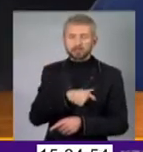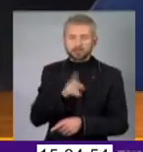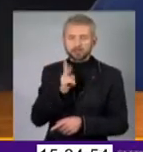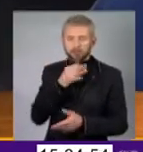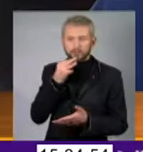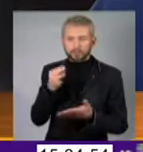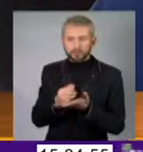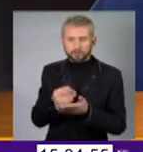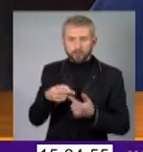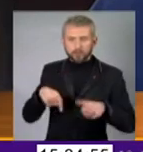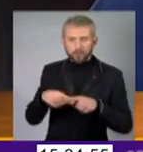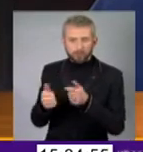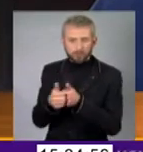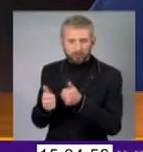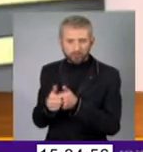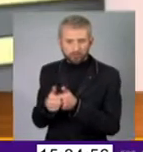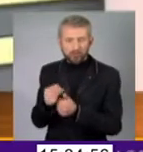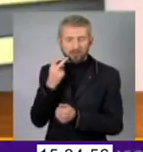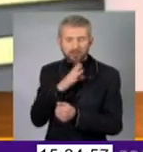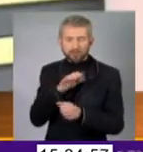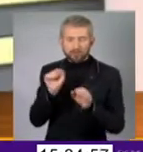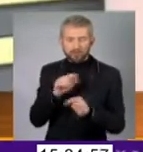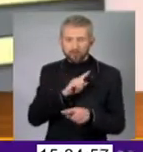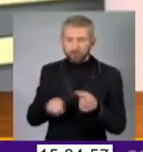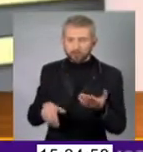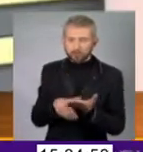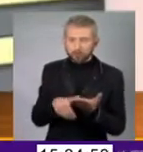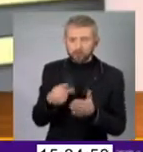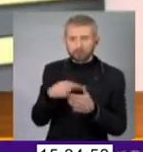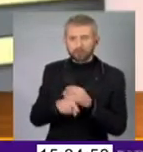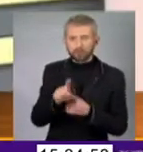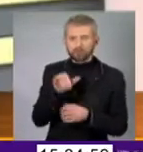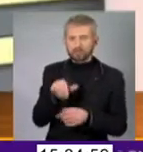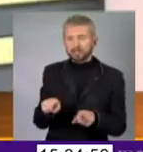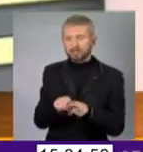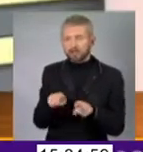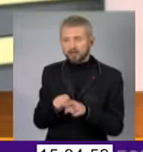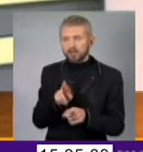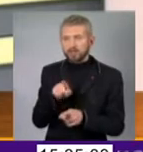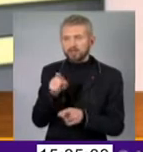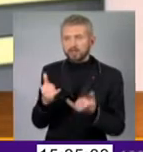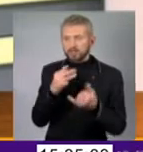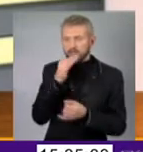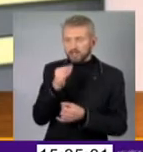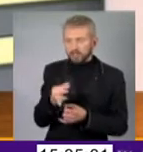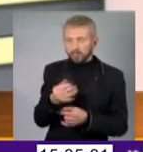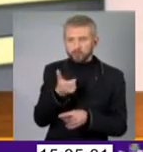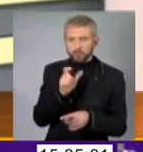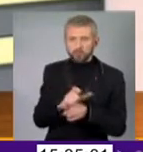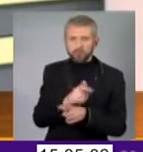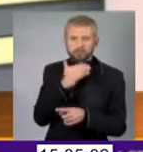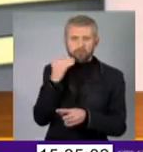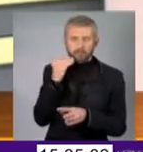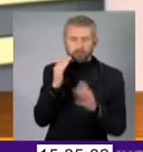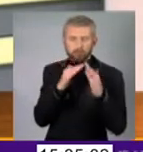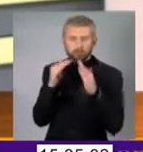опікуються округами, які є поруч, можуть одразу швидко допомогти. Тому що в них так само, як ви щойно зазначили, дуже величезна